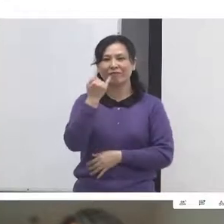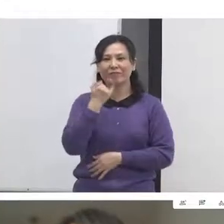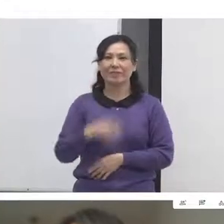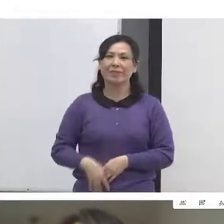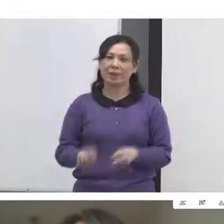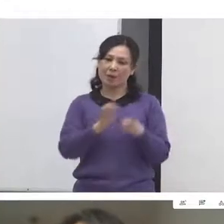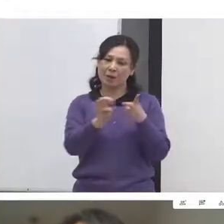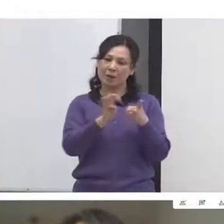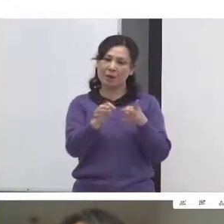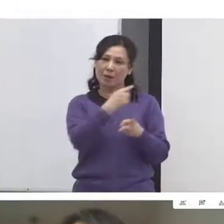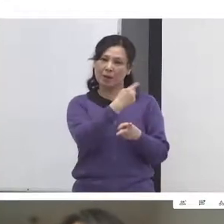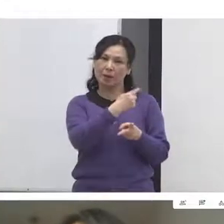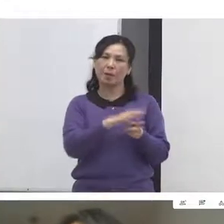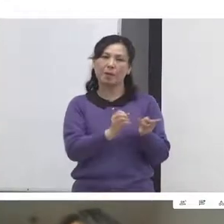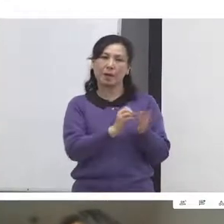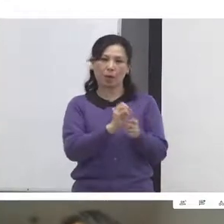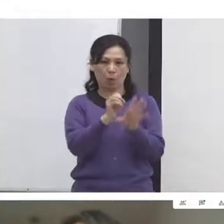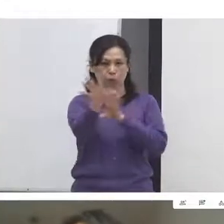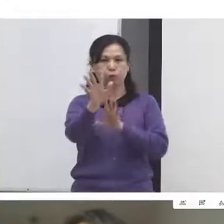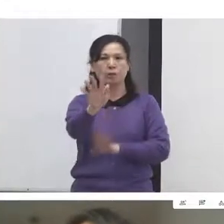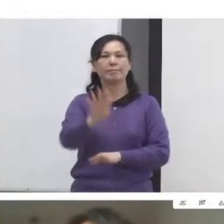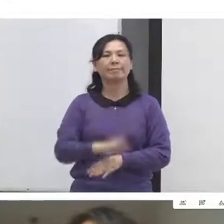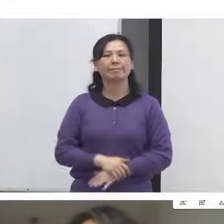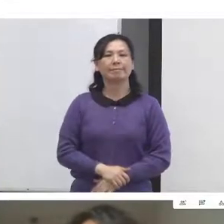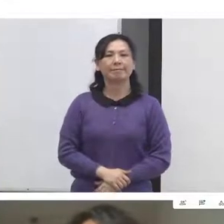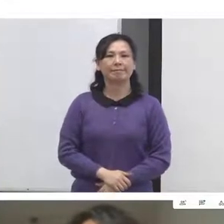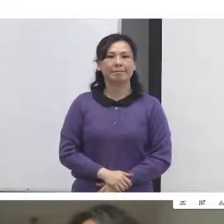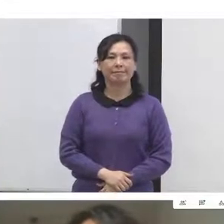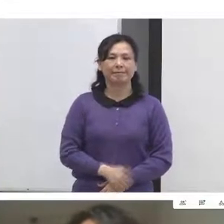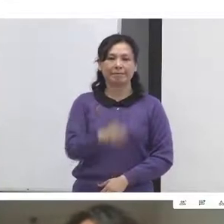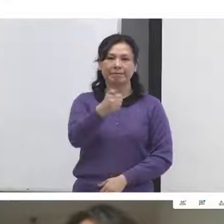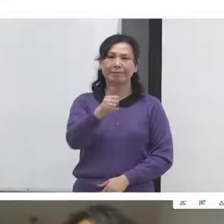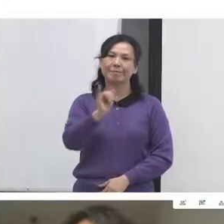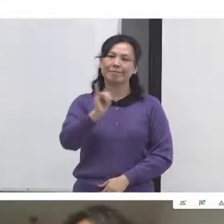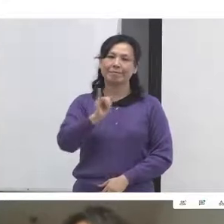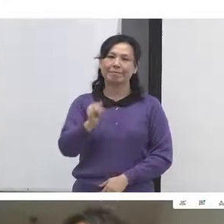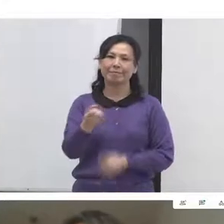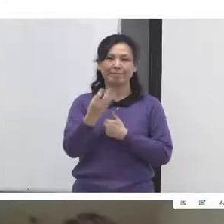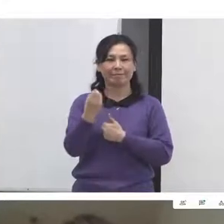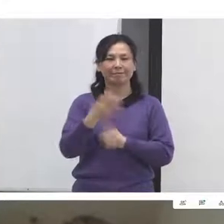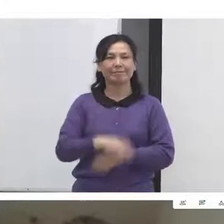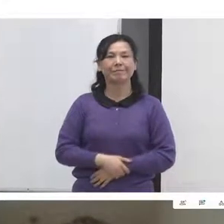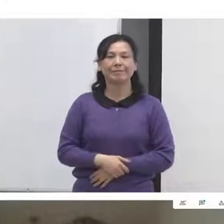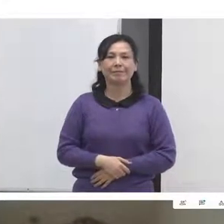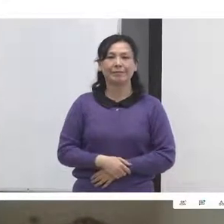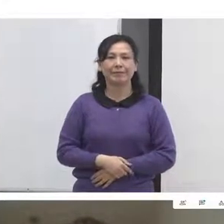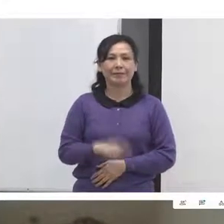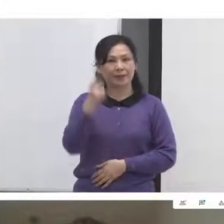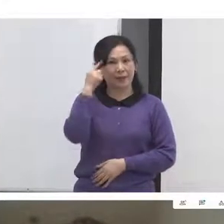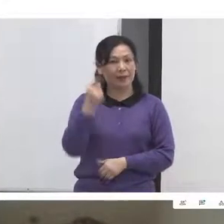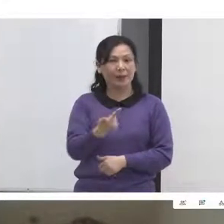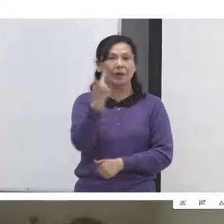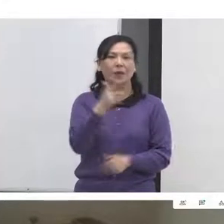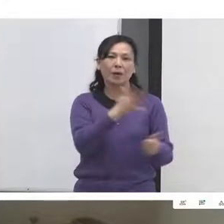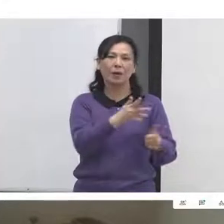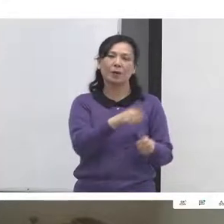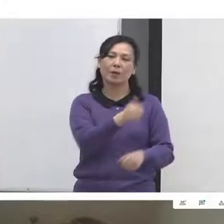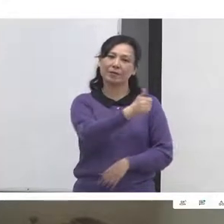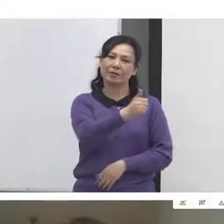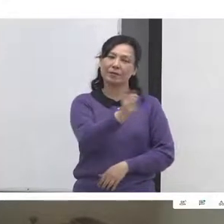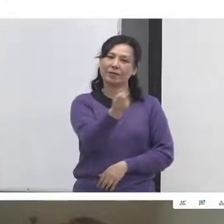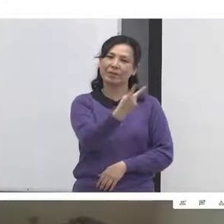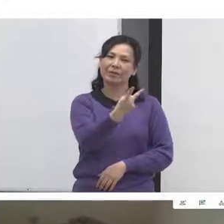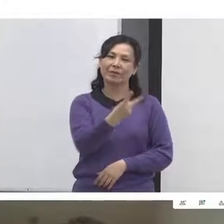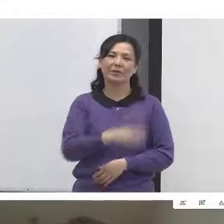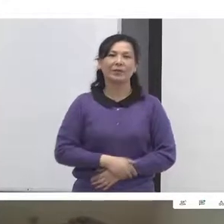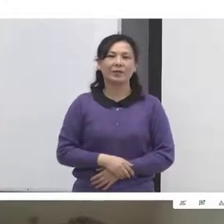在演讲里面分享，这样子。 没有分享。那接下来想要快速问东坡两个问题，这两个